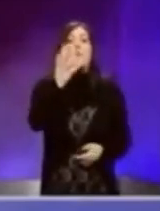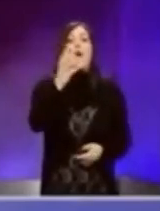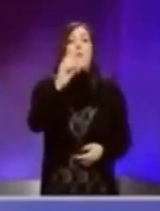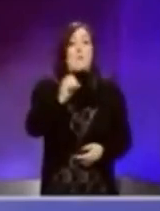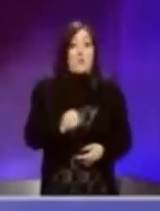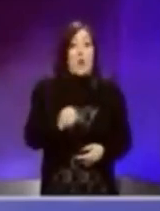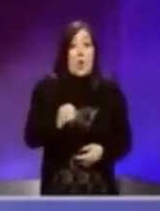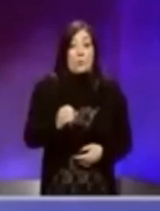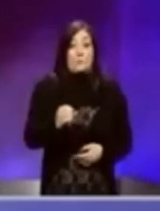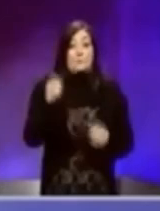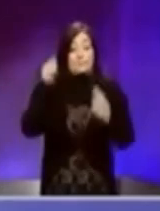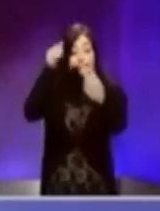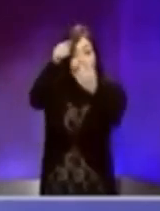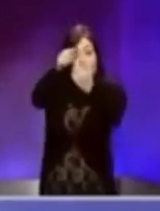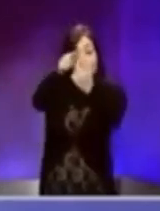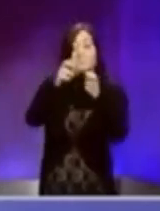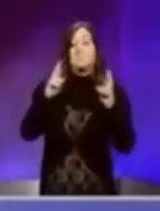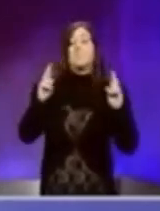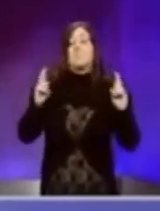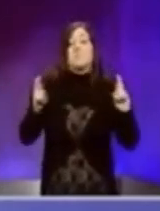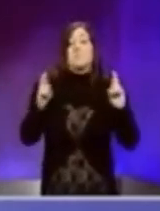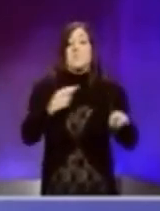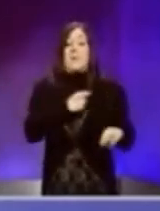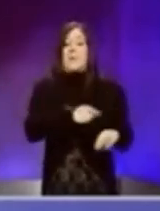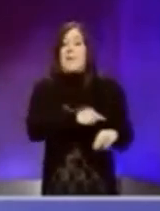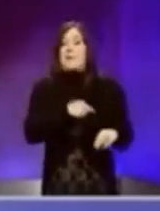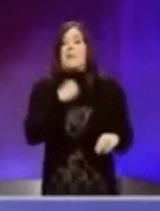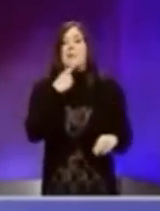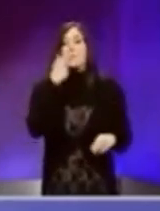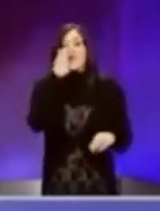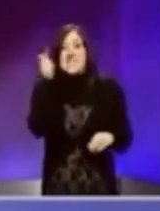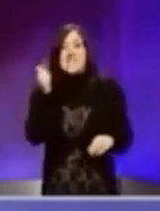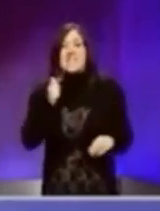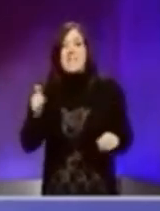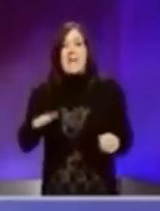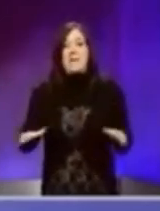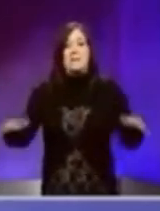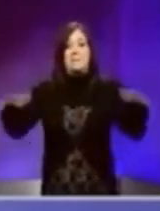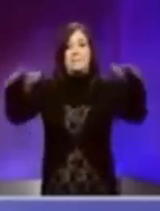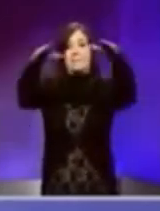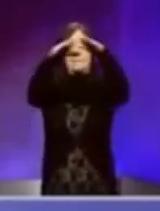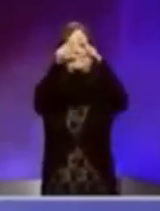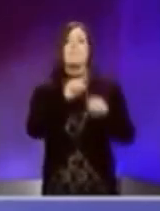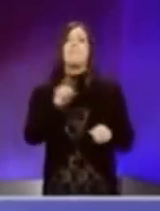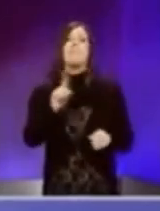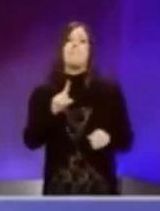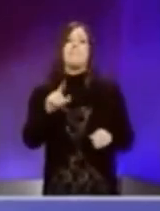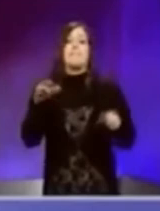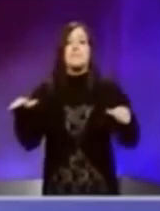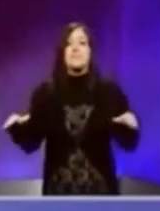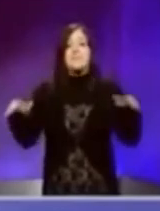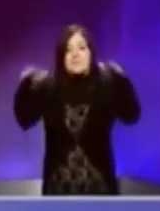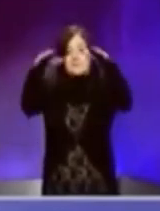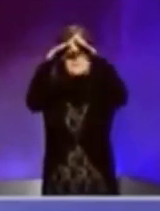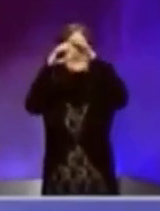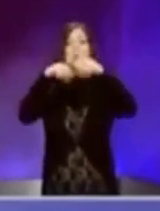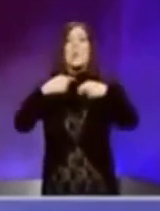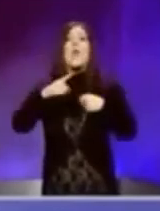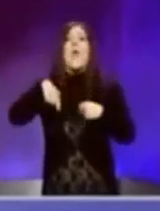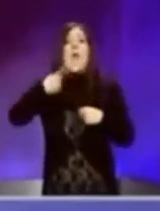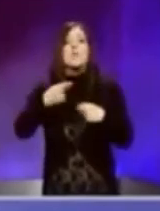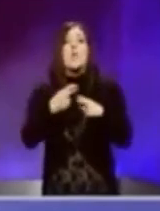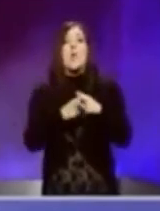iżjed skart li jmur fil-miżbliet u li allura nagħmlu użu mill-iskart konu tagħna. Dan mhuwiex biss għal benefiċċju